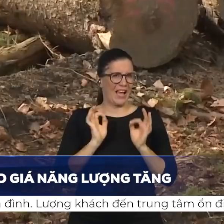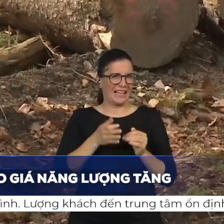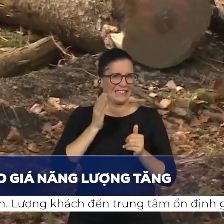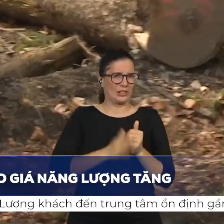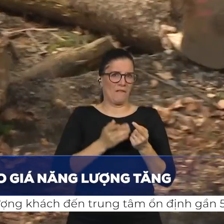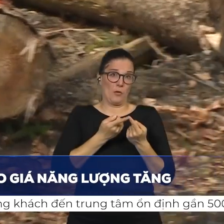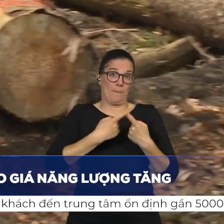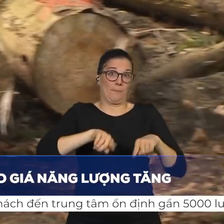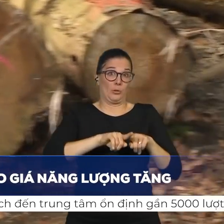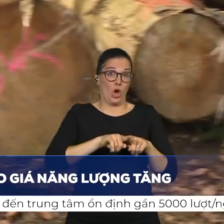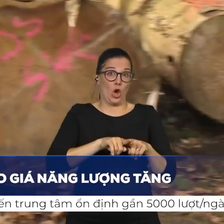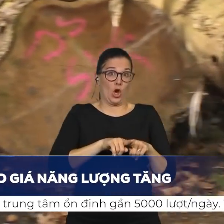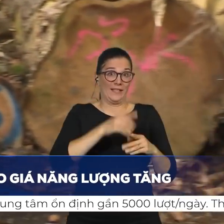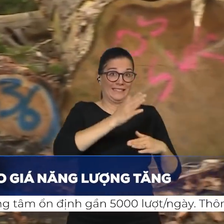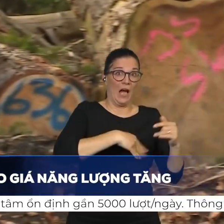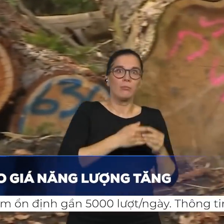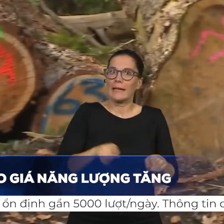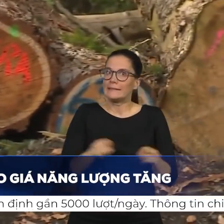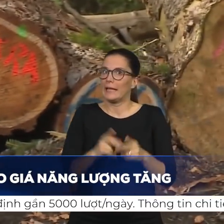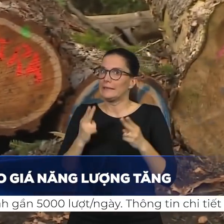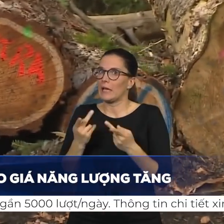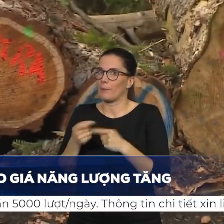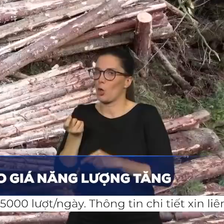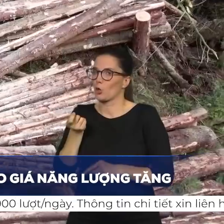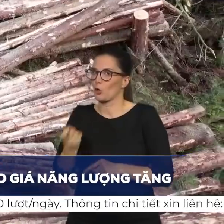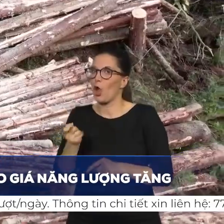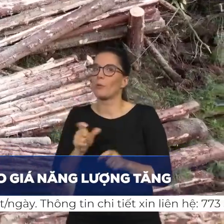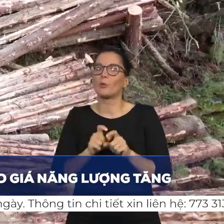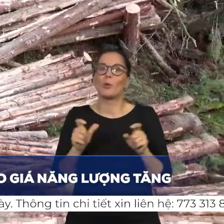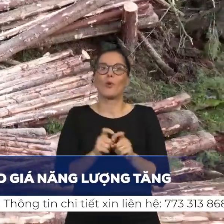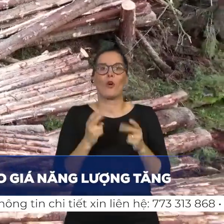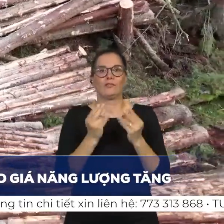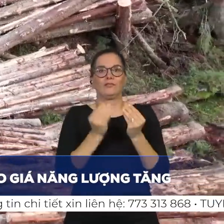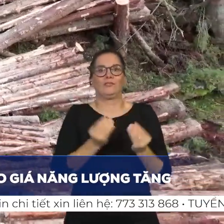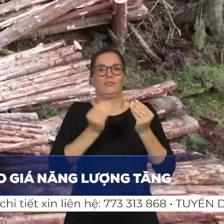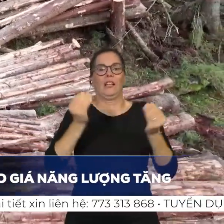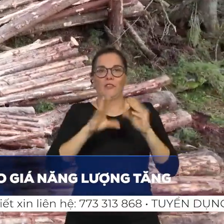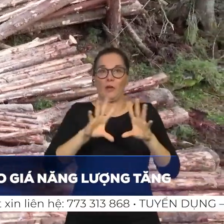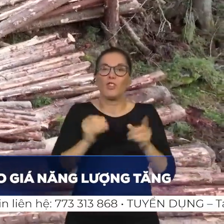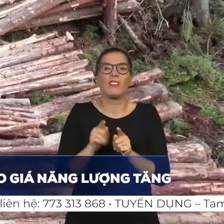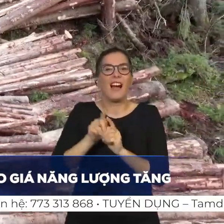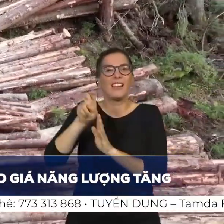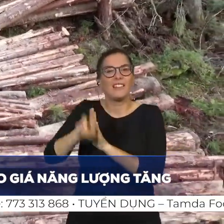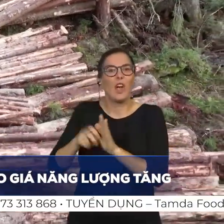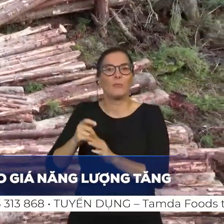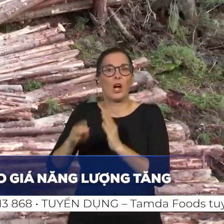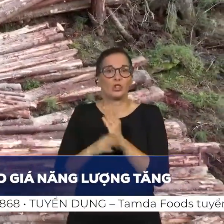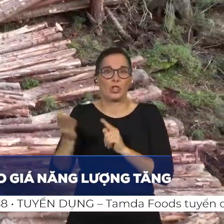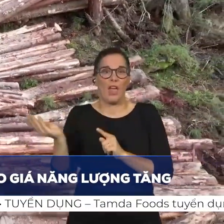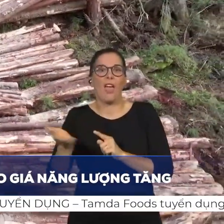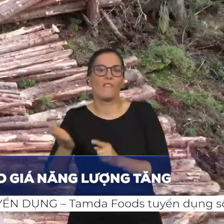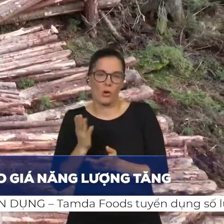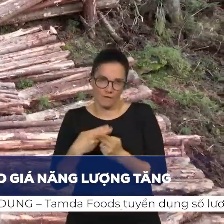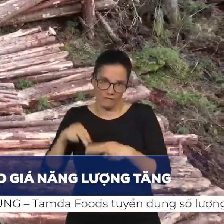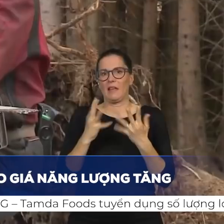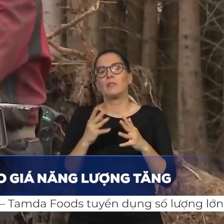đốt cũng đang tăng lên đáng kể hiện tại một mét khối gỗ đốt trung bình có giá 900k luôn mặc dùng một phẩm đã qua nhưng người dân vẫn đang cố gắng mua